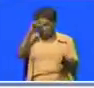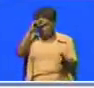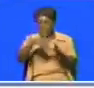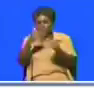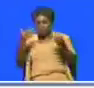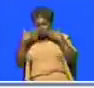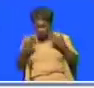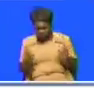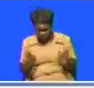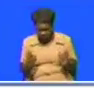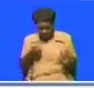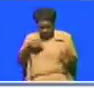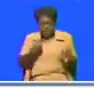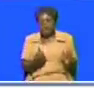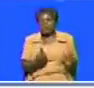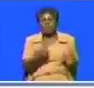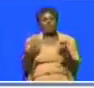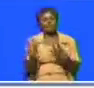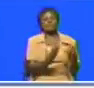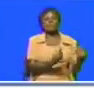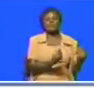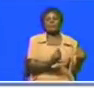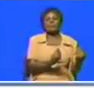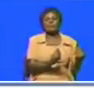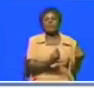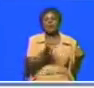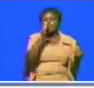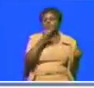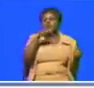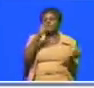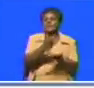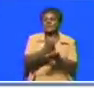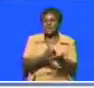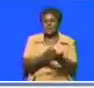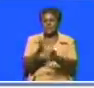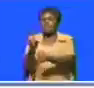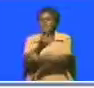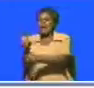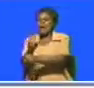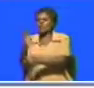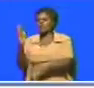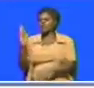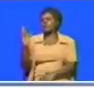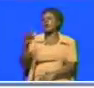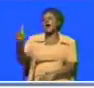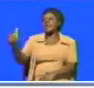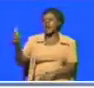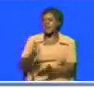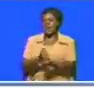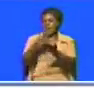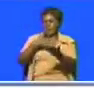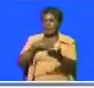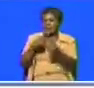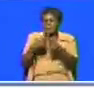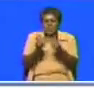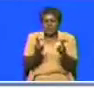ulinzi wake, itabidi sisi tuende katika private sector. Ndiyo. Tuweze kutafuta walinzi wengine ambao wataplace hawa. Mm-hmm. Lakini